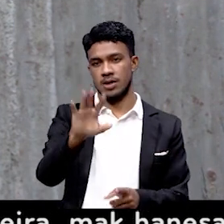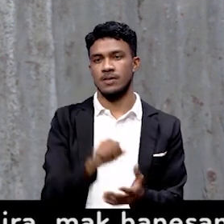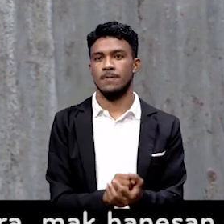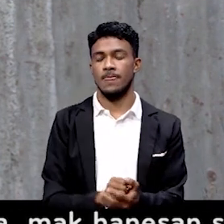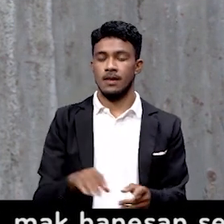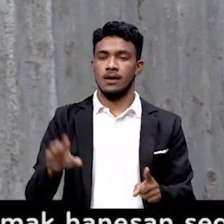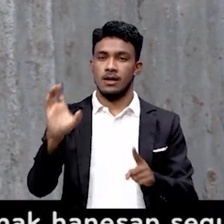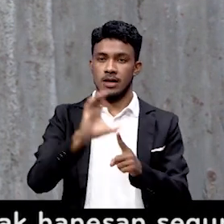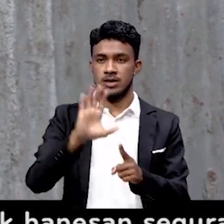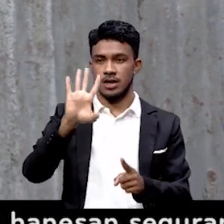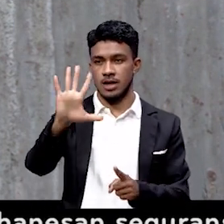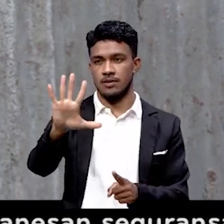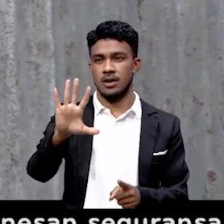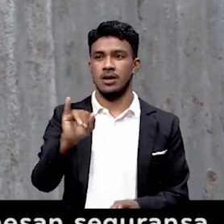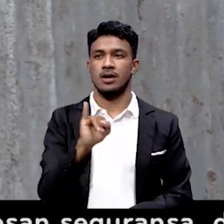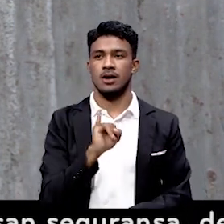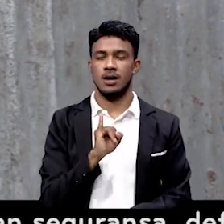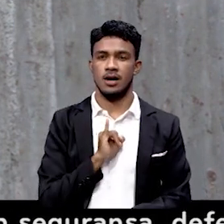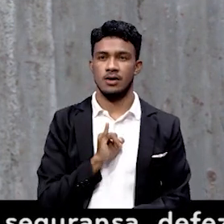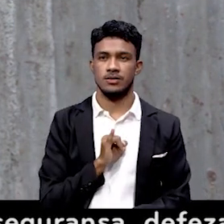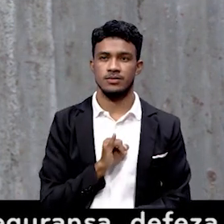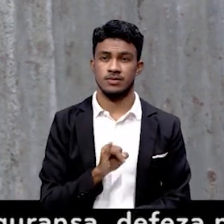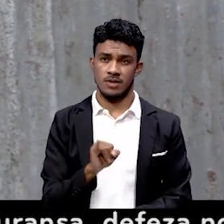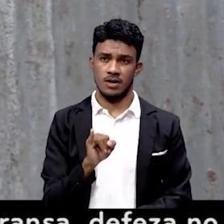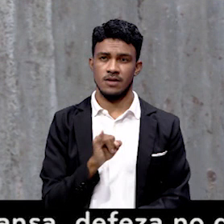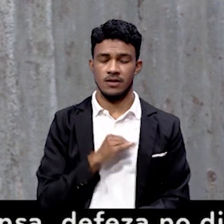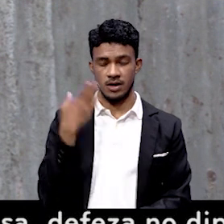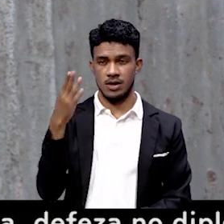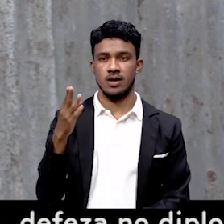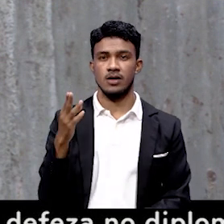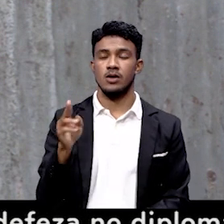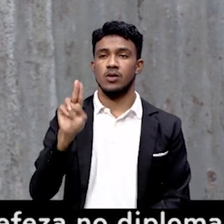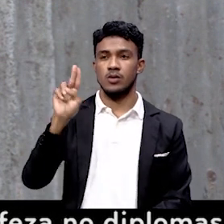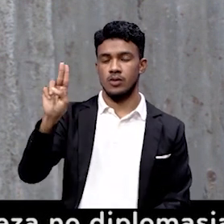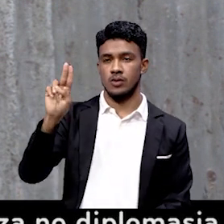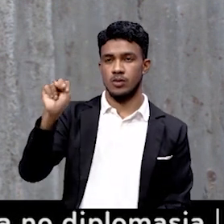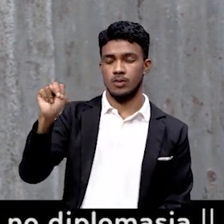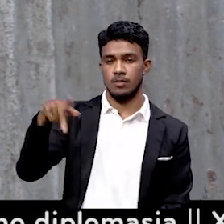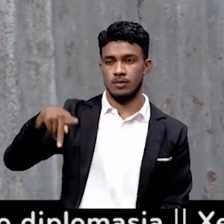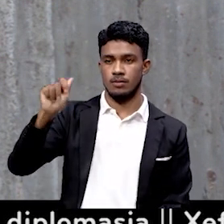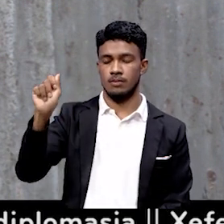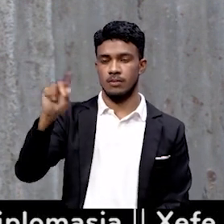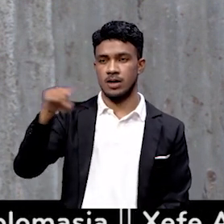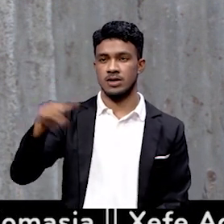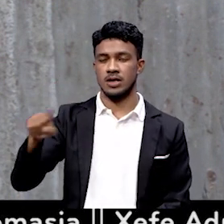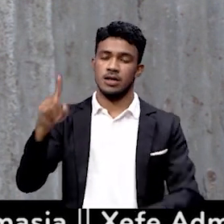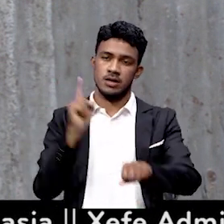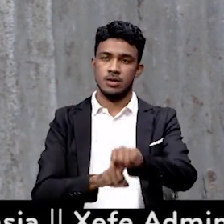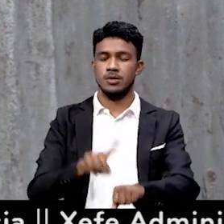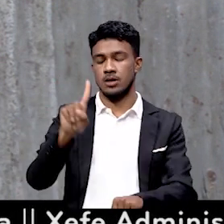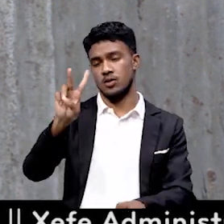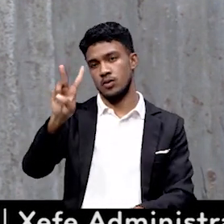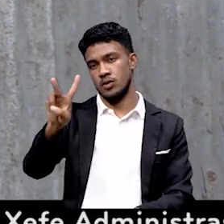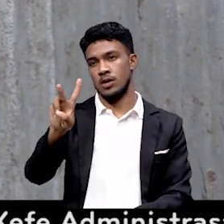semester 5 hau magan ya umpas ya jam 1 jam 2 memang apa musik